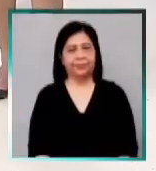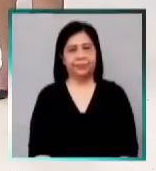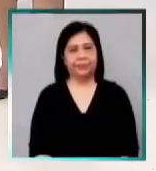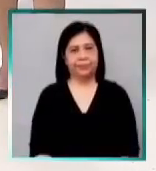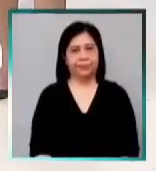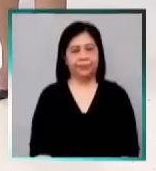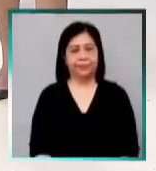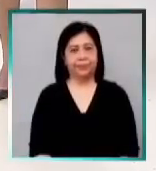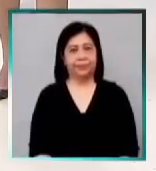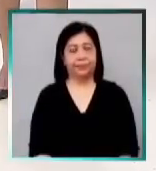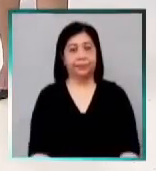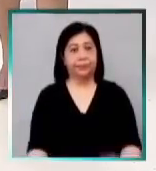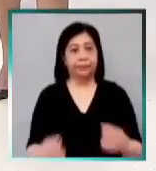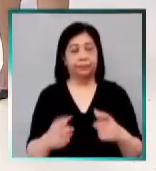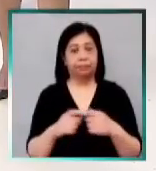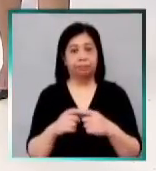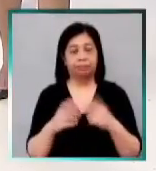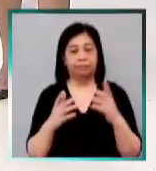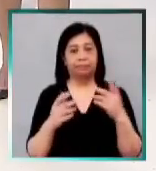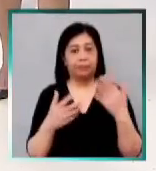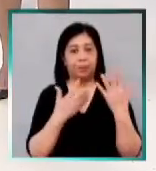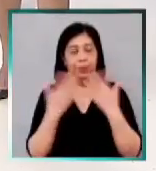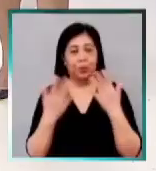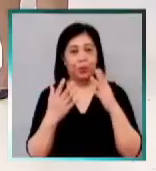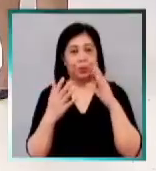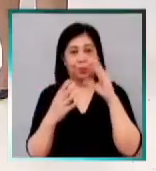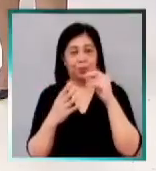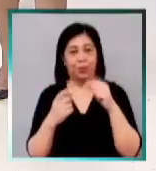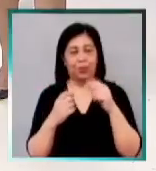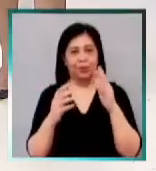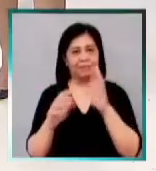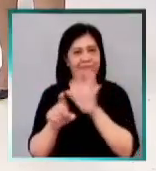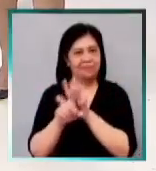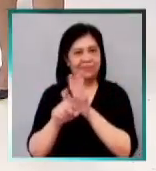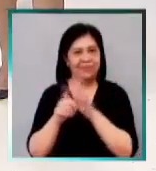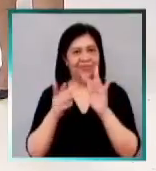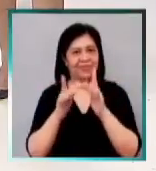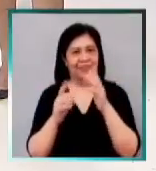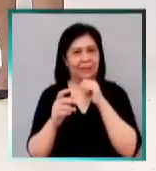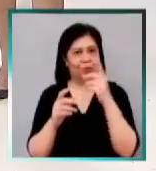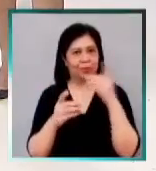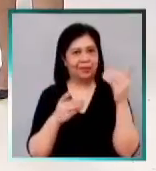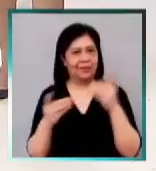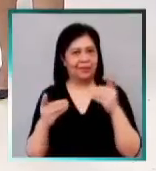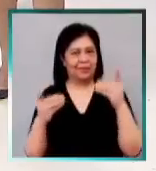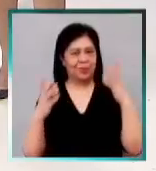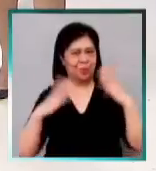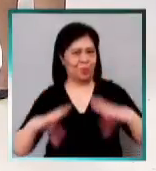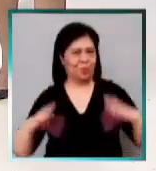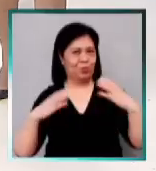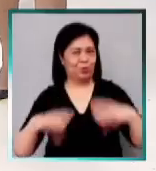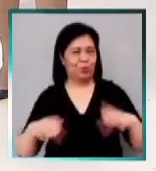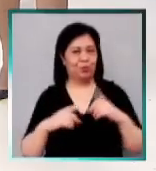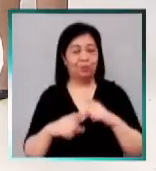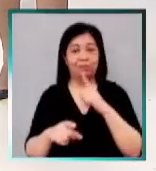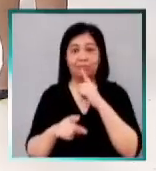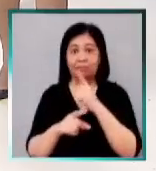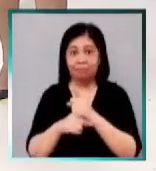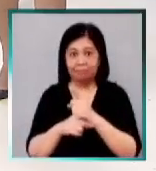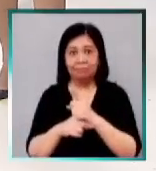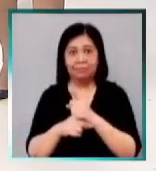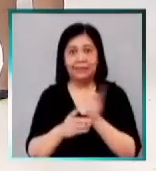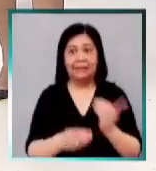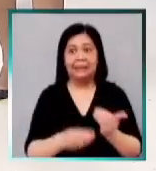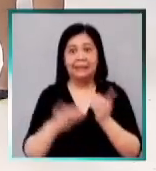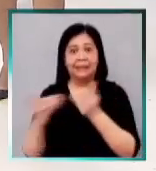Kinaaliwan online ang isang birthday boy hindi lang dahil sa kanyang delivery rider costume. Totoong nag-deliver kasi siya